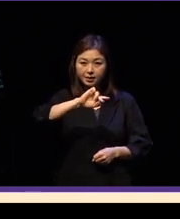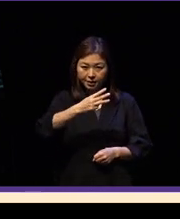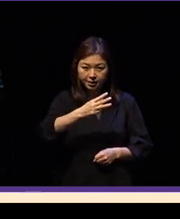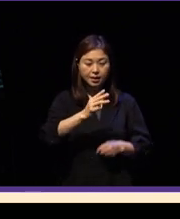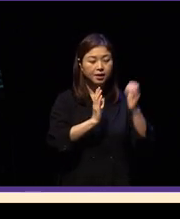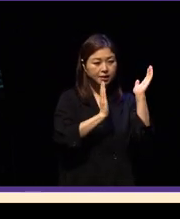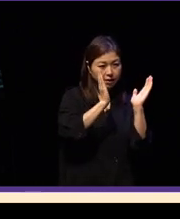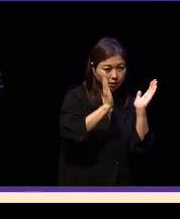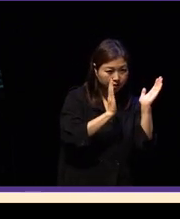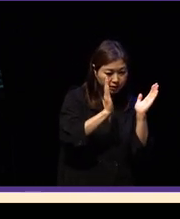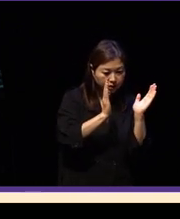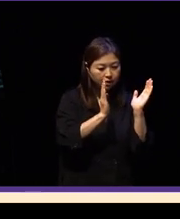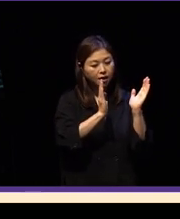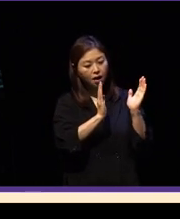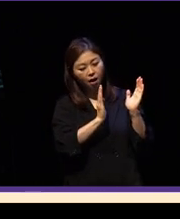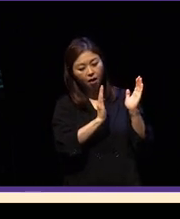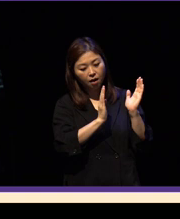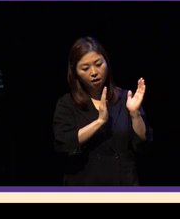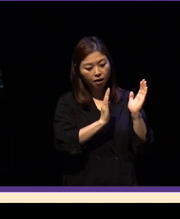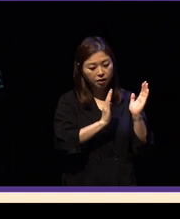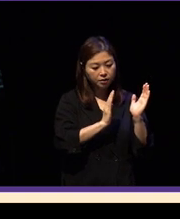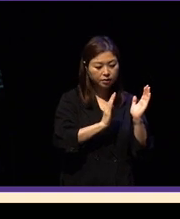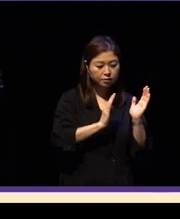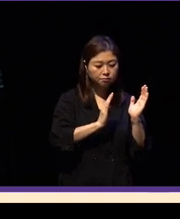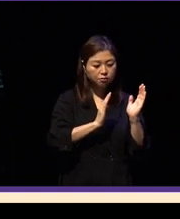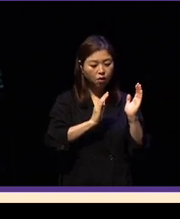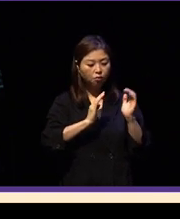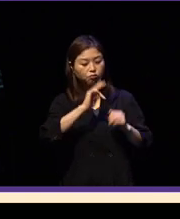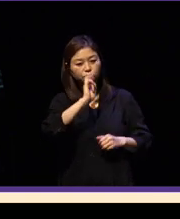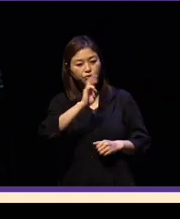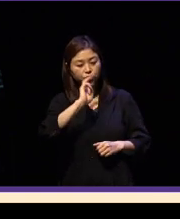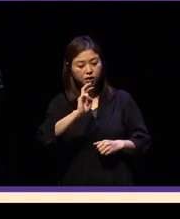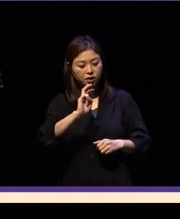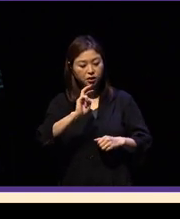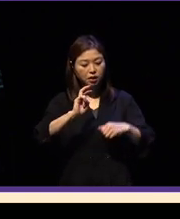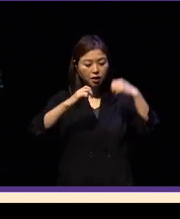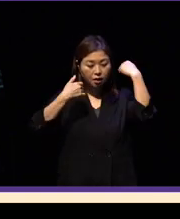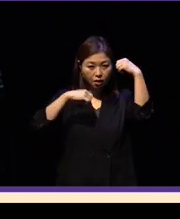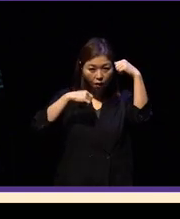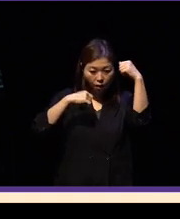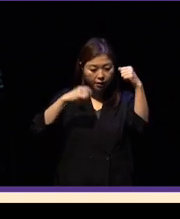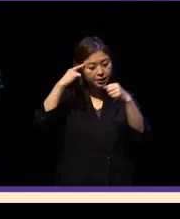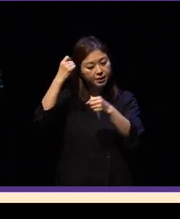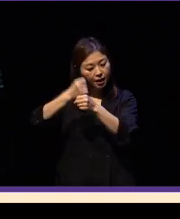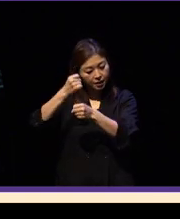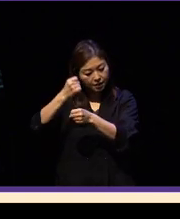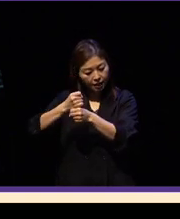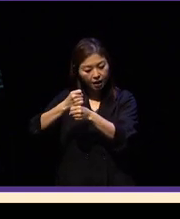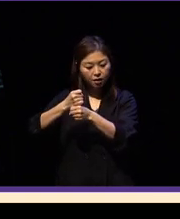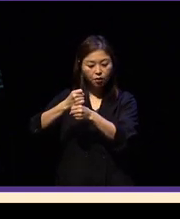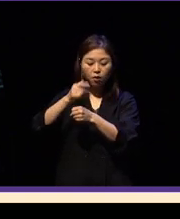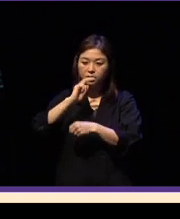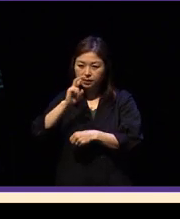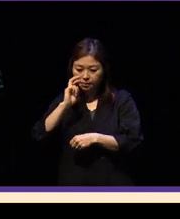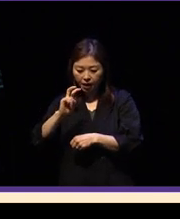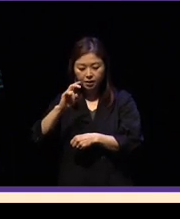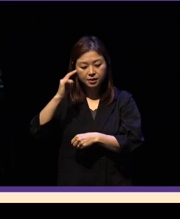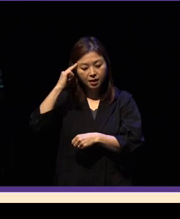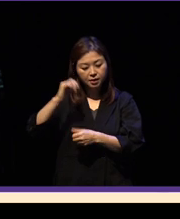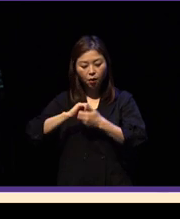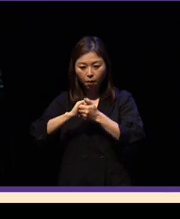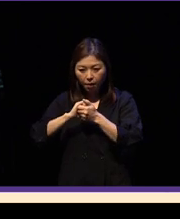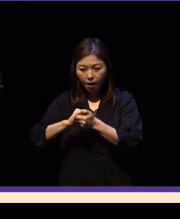뮤지컬, 무용, 음악, 창작 오페라, 전통 예술 6개 분야를 지원하는 사업들이고요. 그리고 다양한